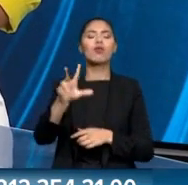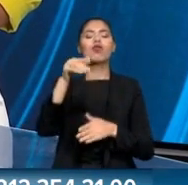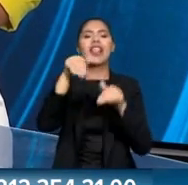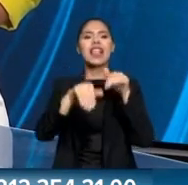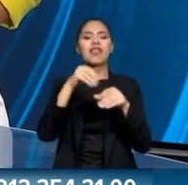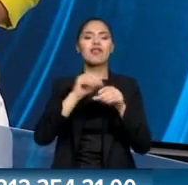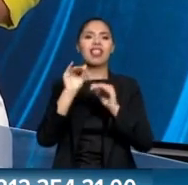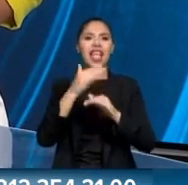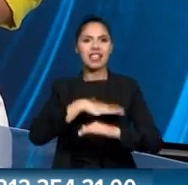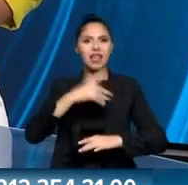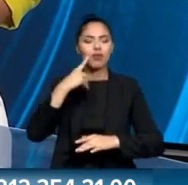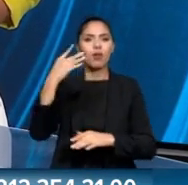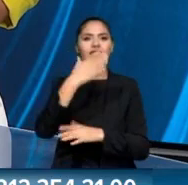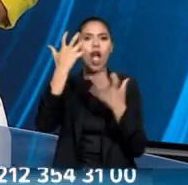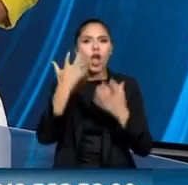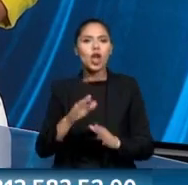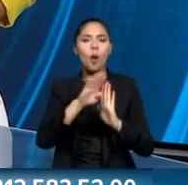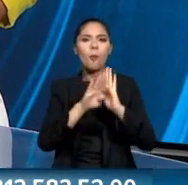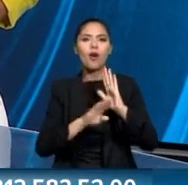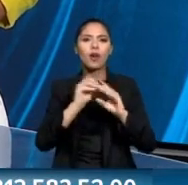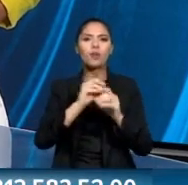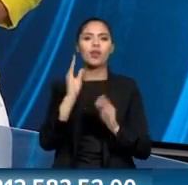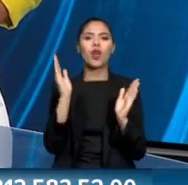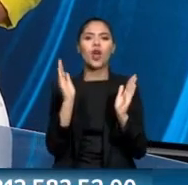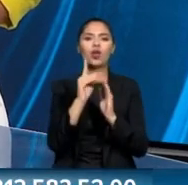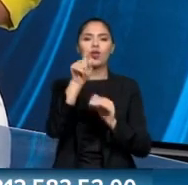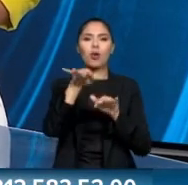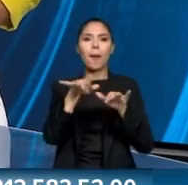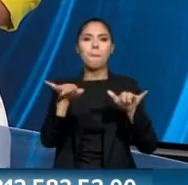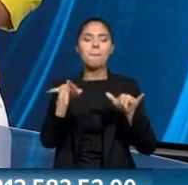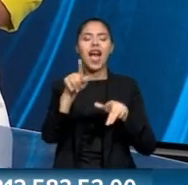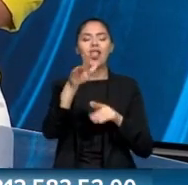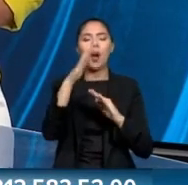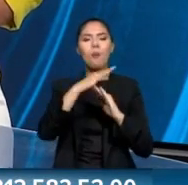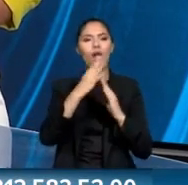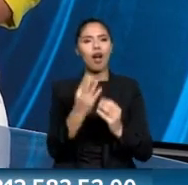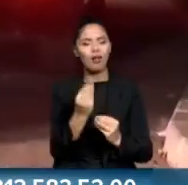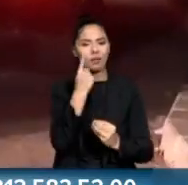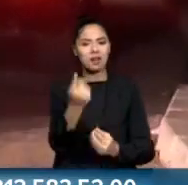istedi. Cumhurbaşkanı yoğun programı arasında küçük bir piyano molası verdi.